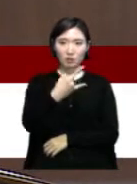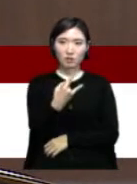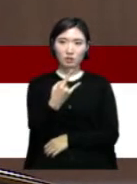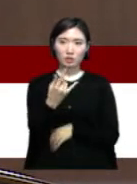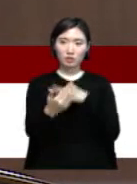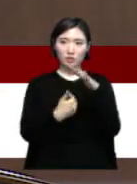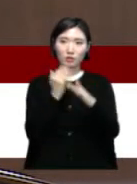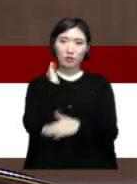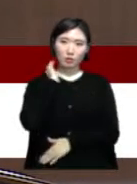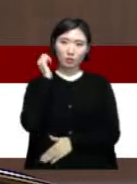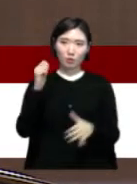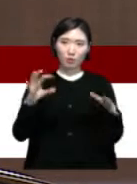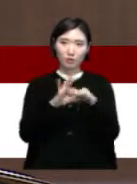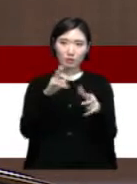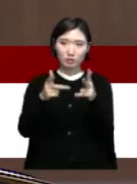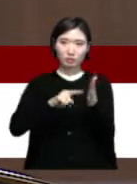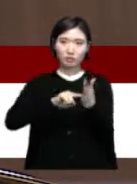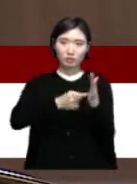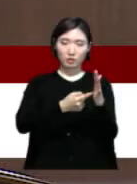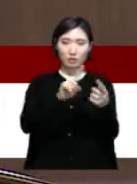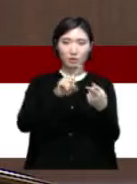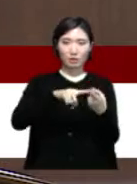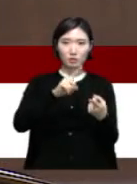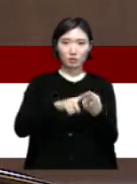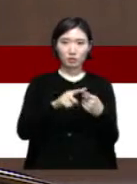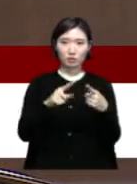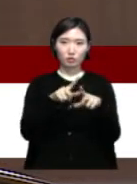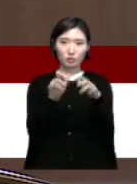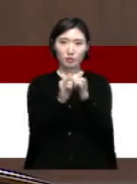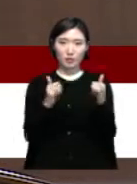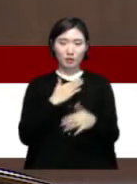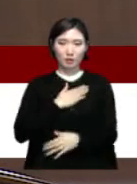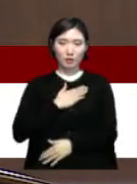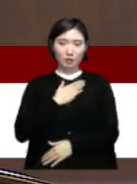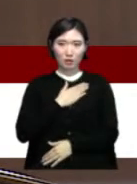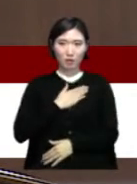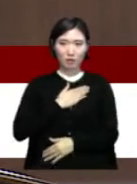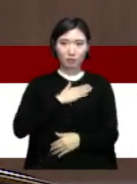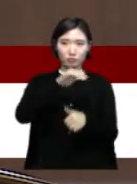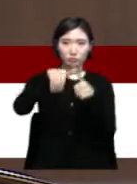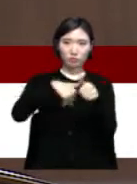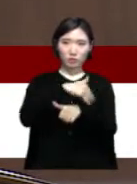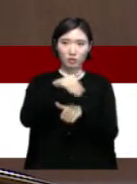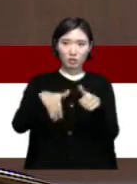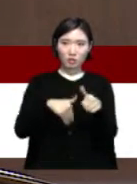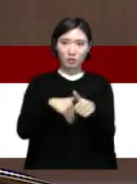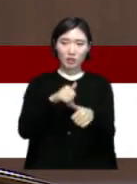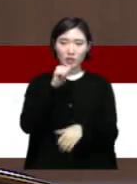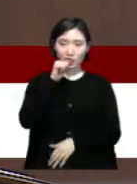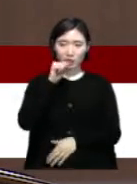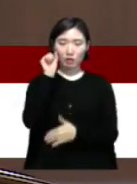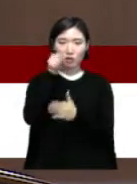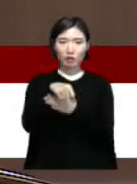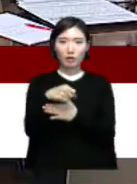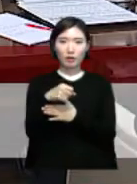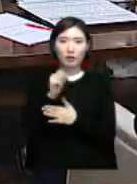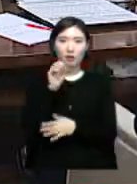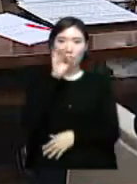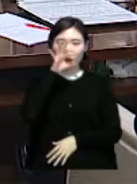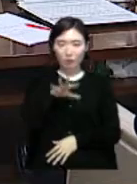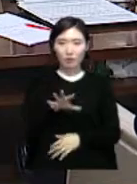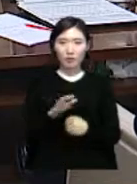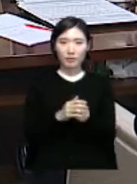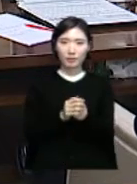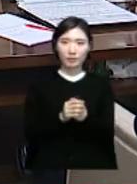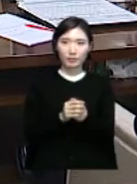관련된 사업을 추진한다는 것은 국민적 감정과 여론이 절대 허락하지 않을 것입니다.